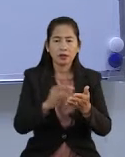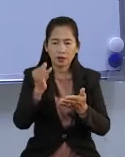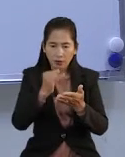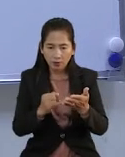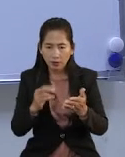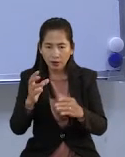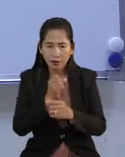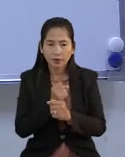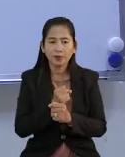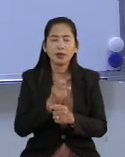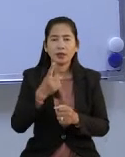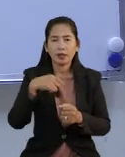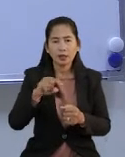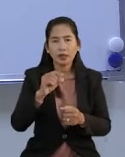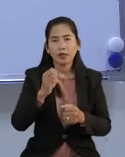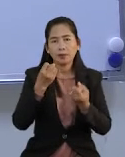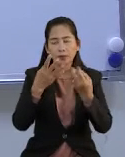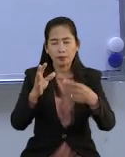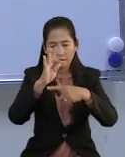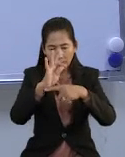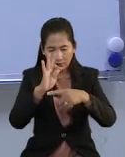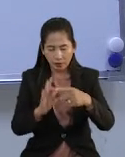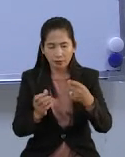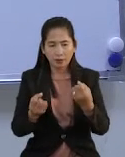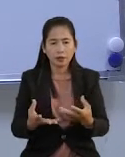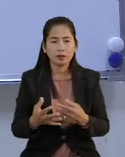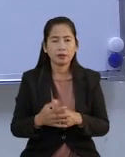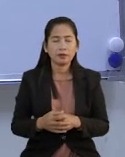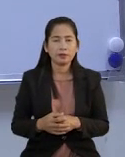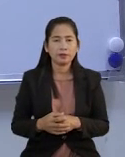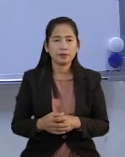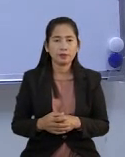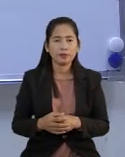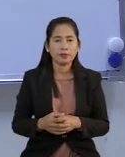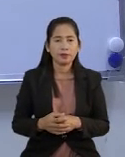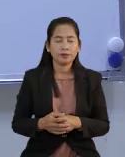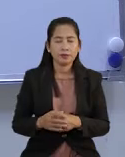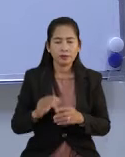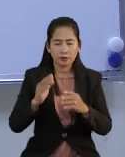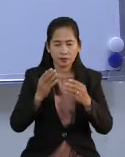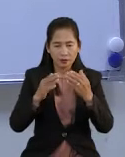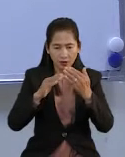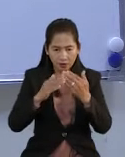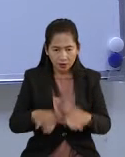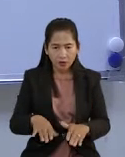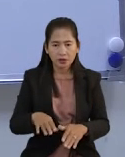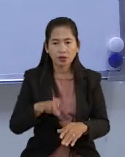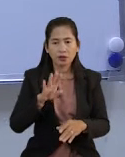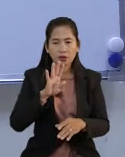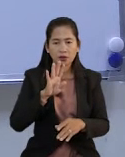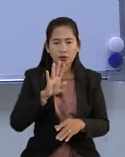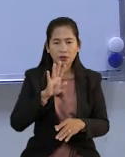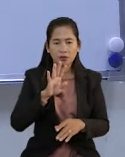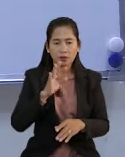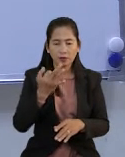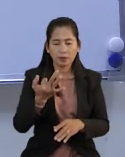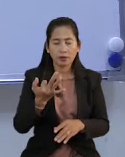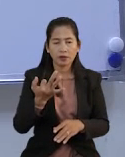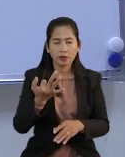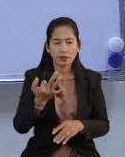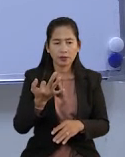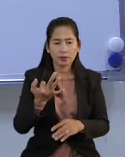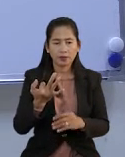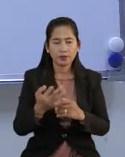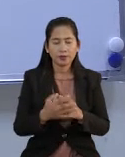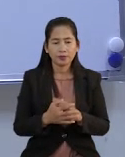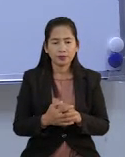thế tá phần màn phía nâng phần màn chà chẳng mấy nâng chai chia màn mình chai chia pram bay